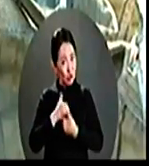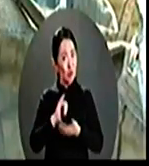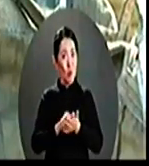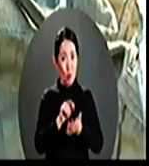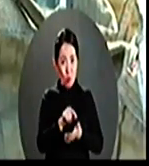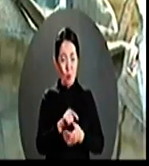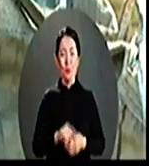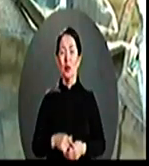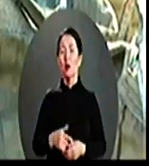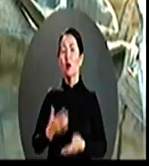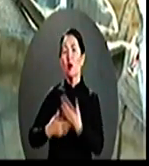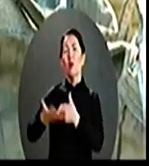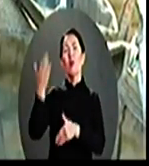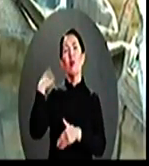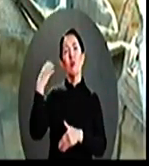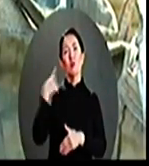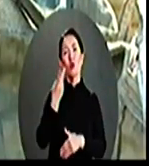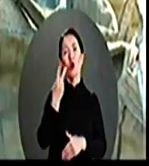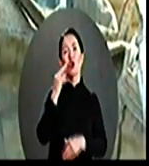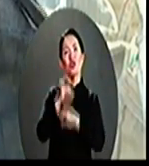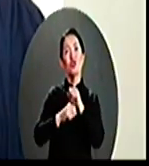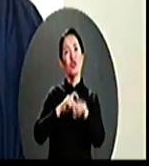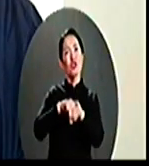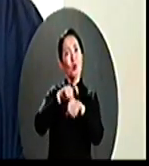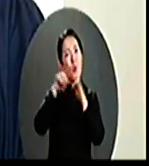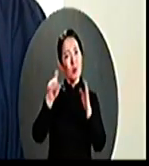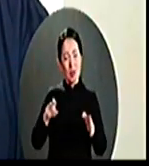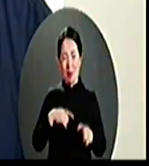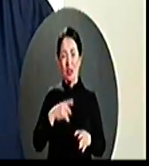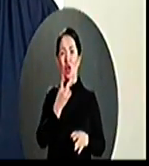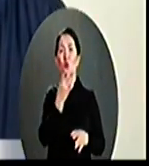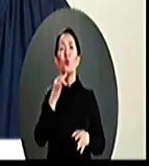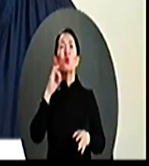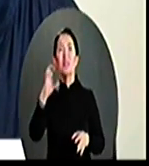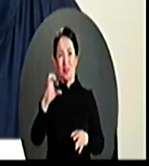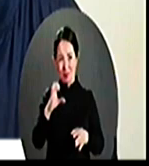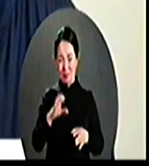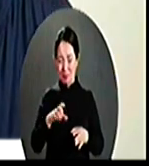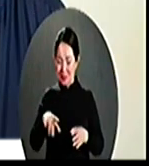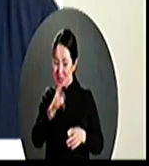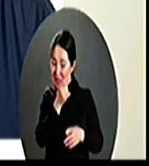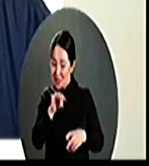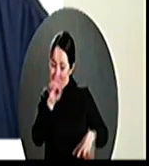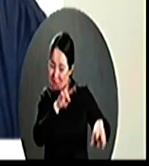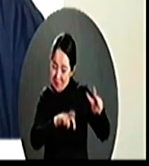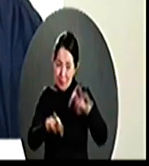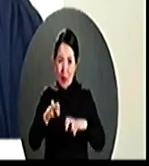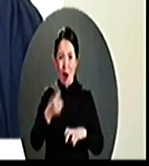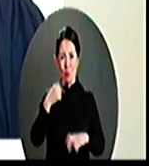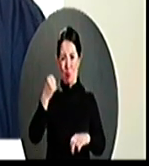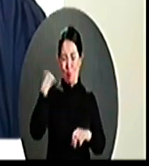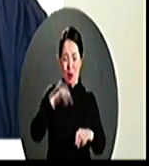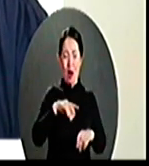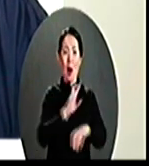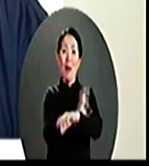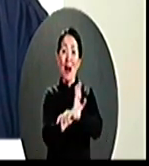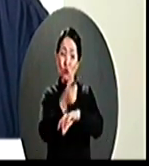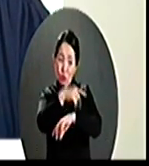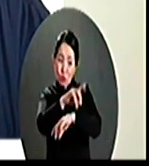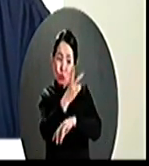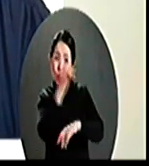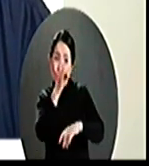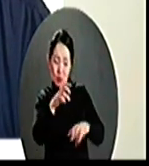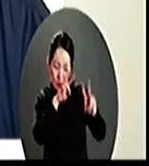сайн мэдэрсэн. Сүүлийн 20 жил бол манай нүүрсний технологийн лабораторид бол хамгийн түрүүнд одоо